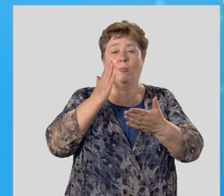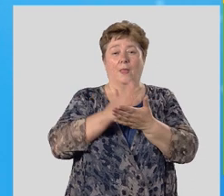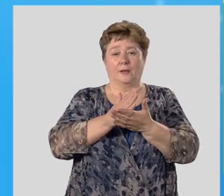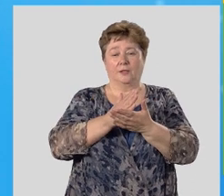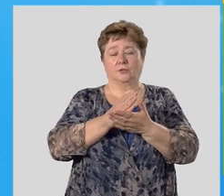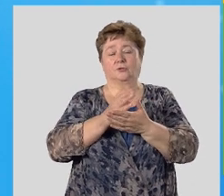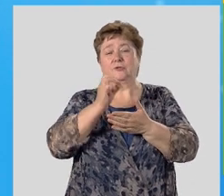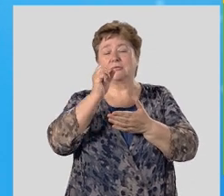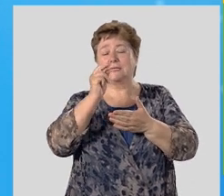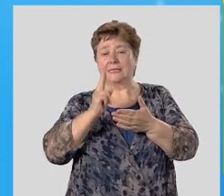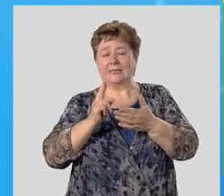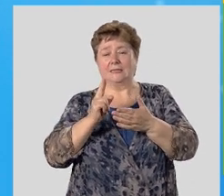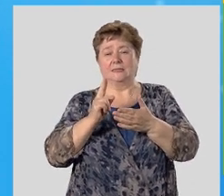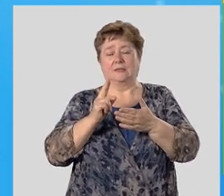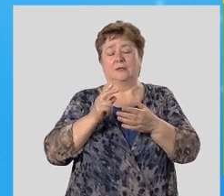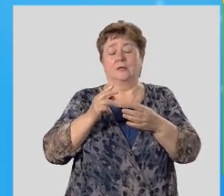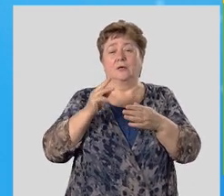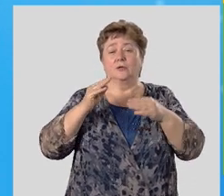наличию специфических